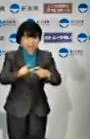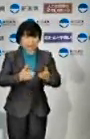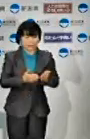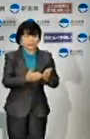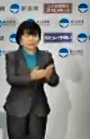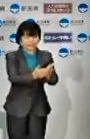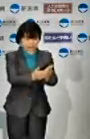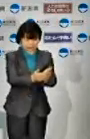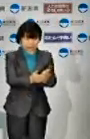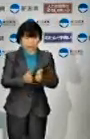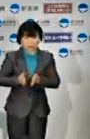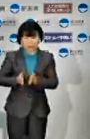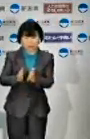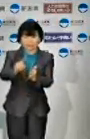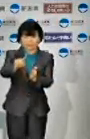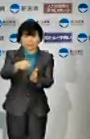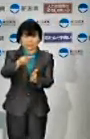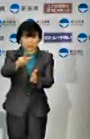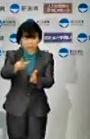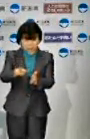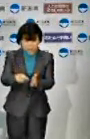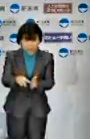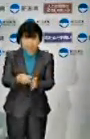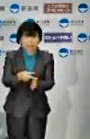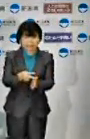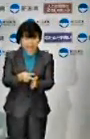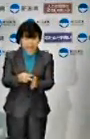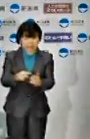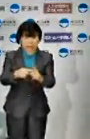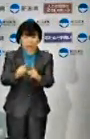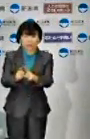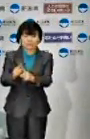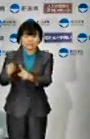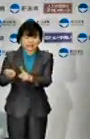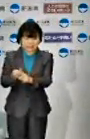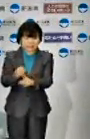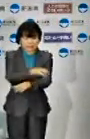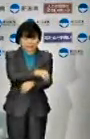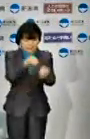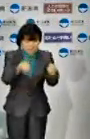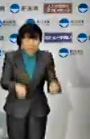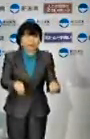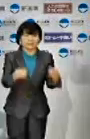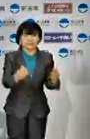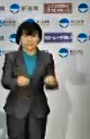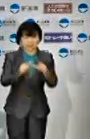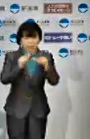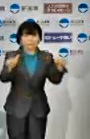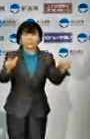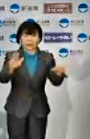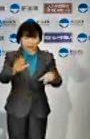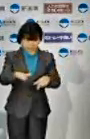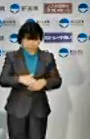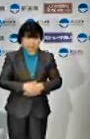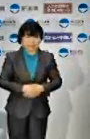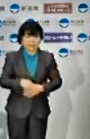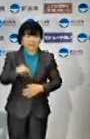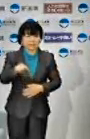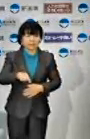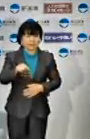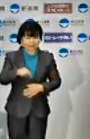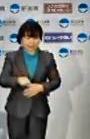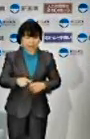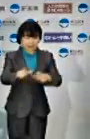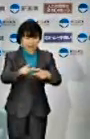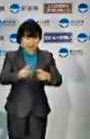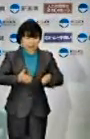と道のりホールディングスとの間で出資契約が結ばれたということの発表ございました。まあ、これによりまして、